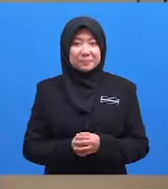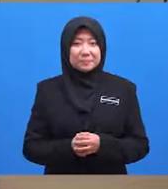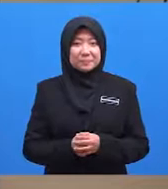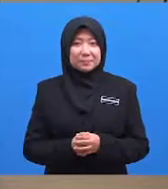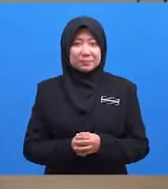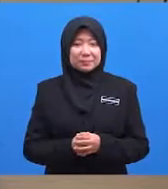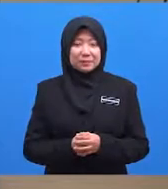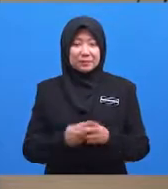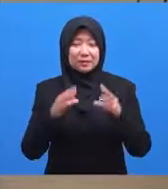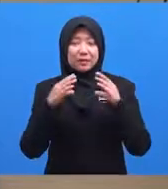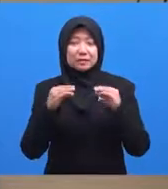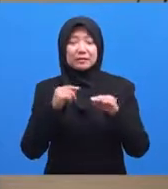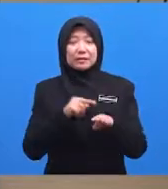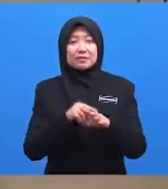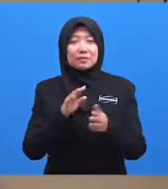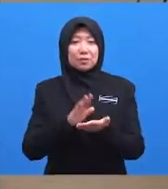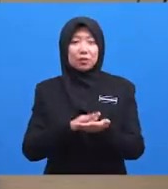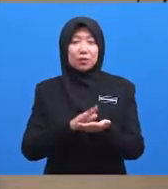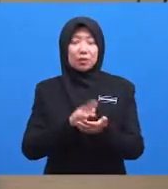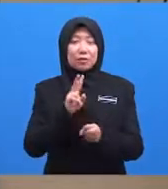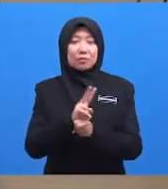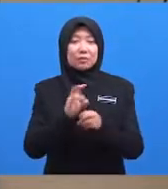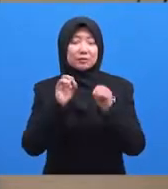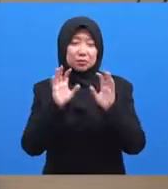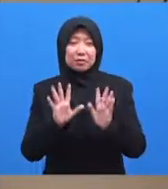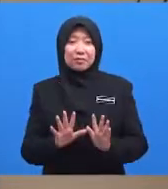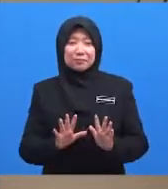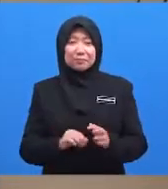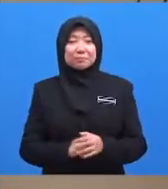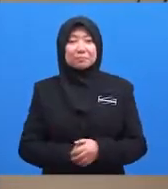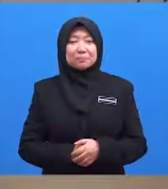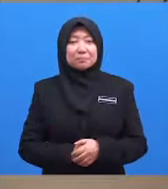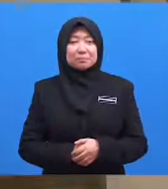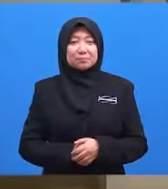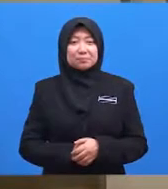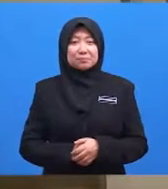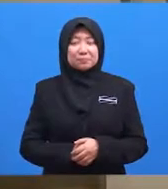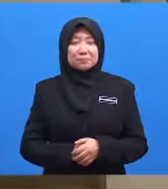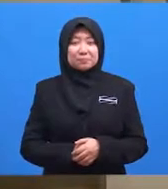Cikgu mengajar di Sekolah Menengah Pendidikan Khas Vocational Shah Alam.